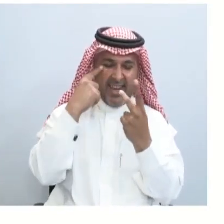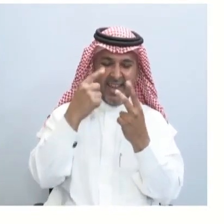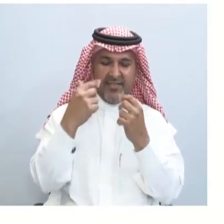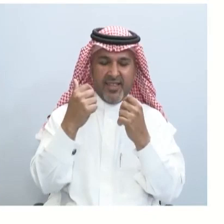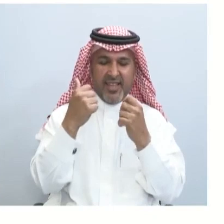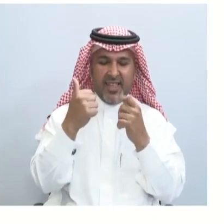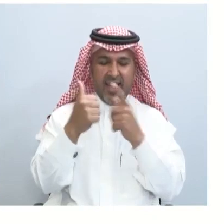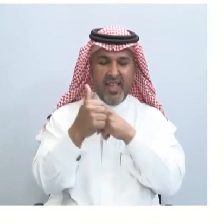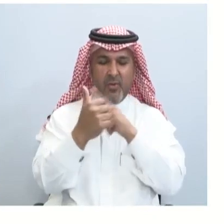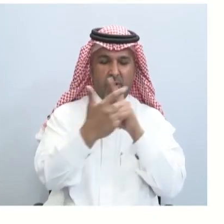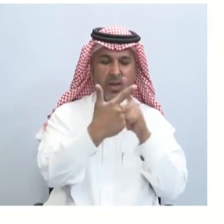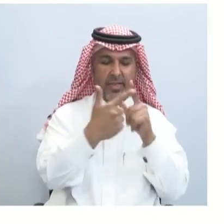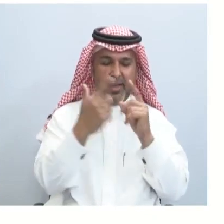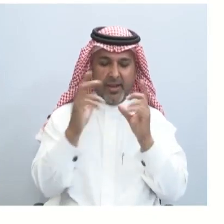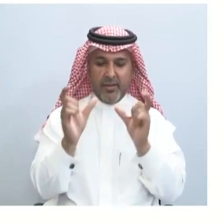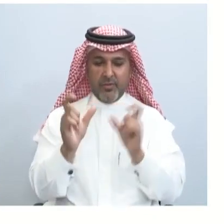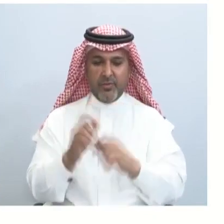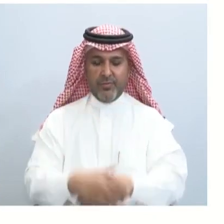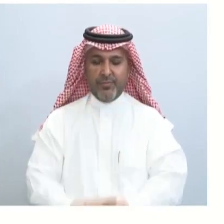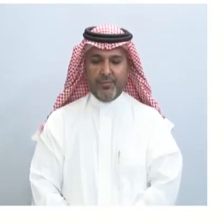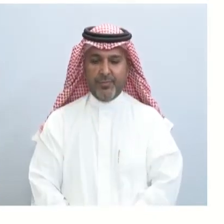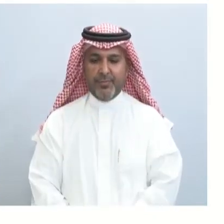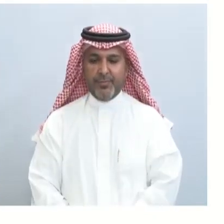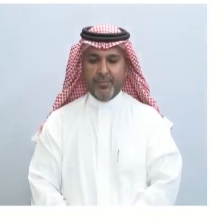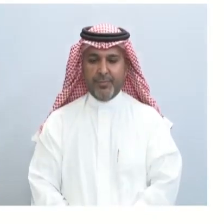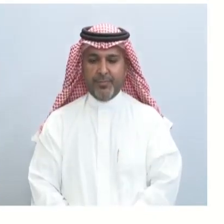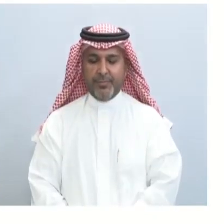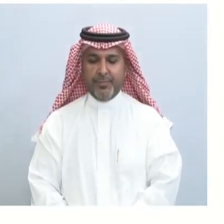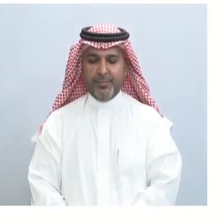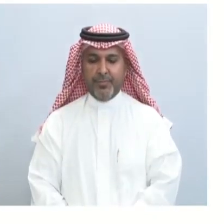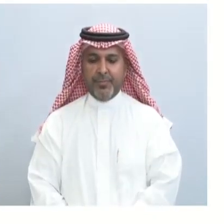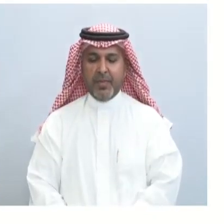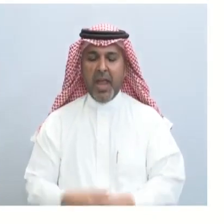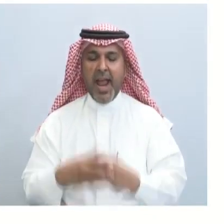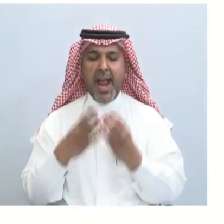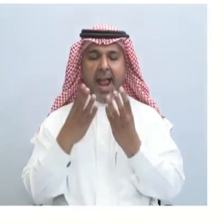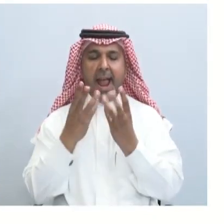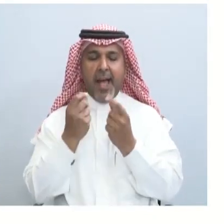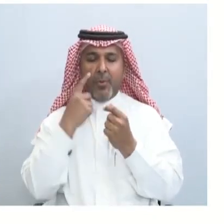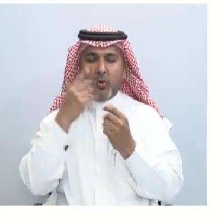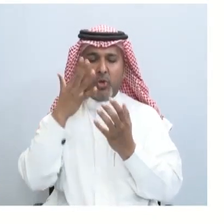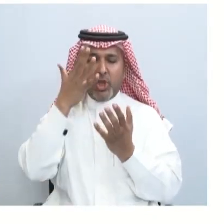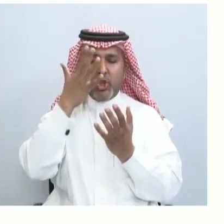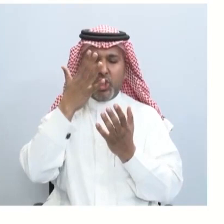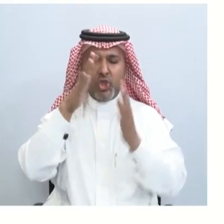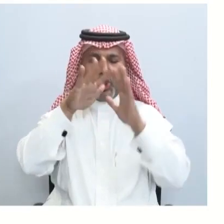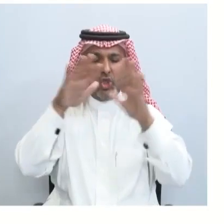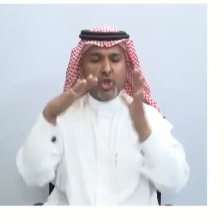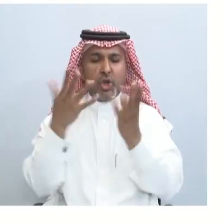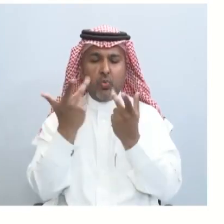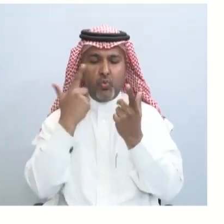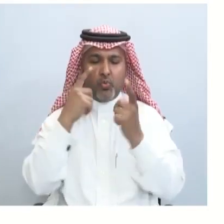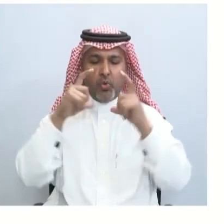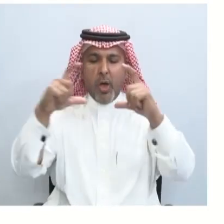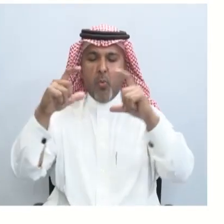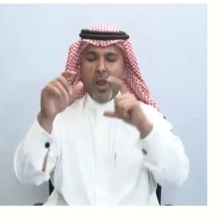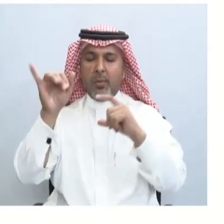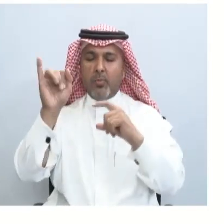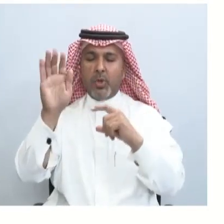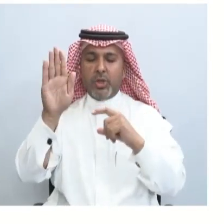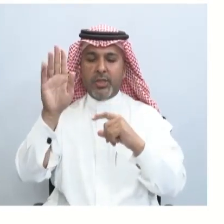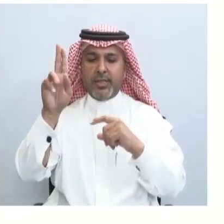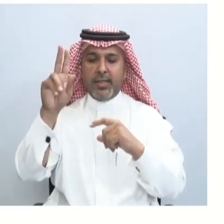منحرف السؤال الثاني كيف تحسب مساحه قاع البركه كيف